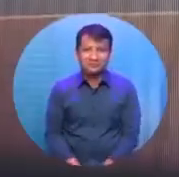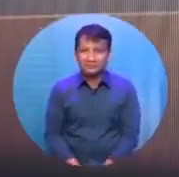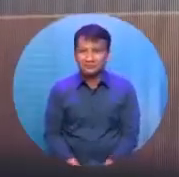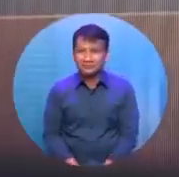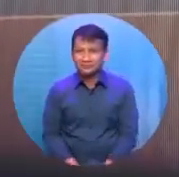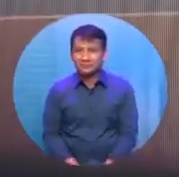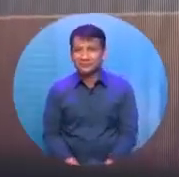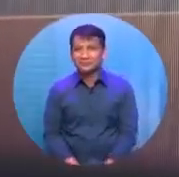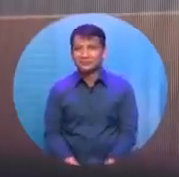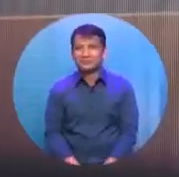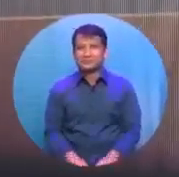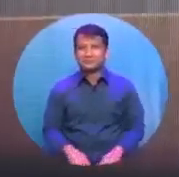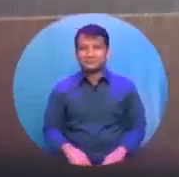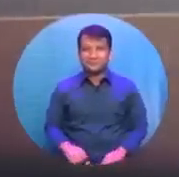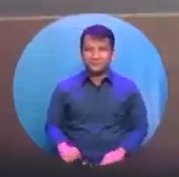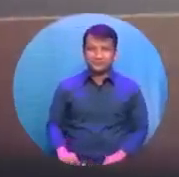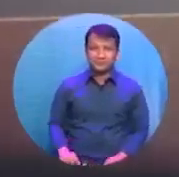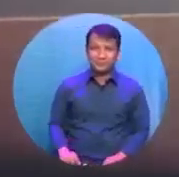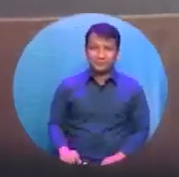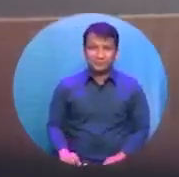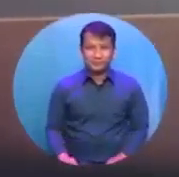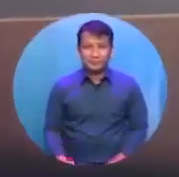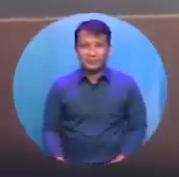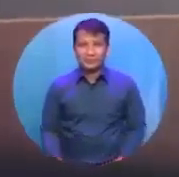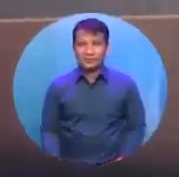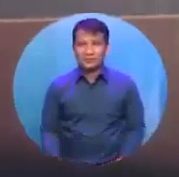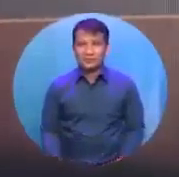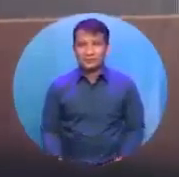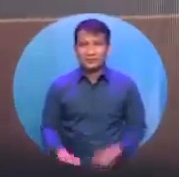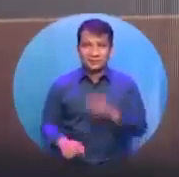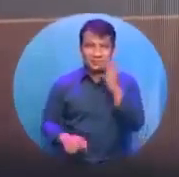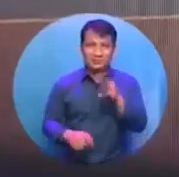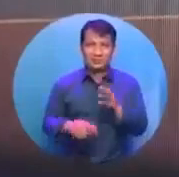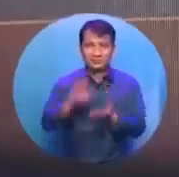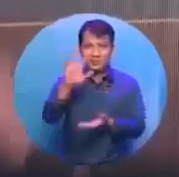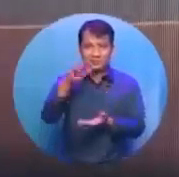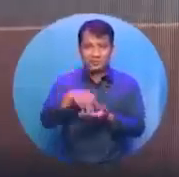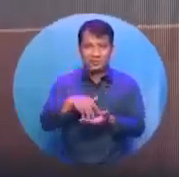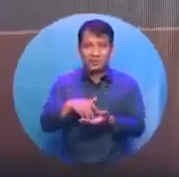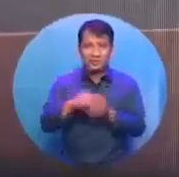po alam. Ah, okay. Well, 5,000. Nanonood lang po ako. Nanonood